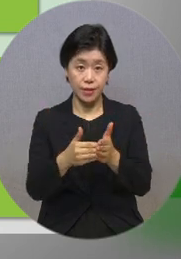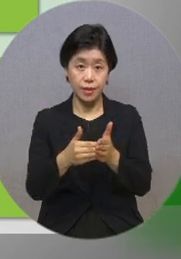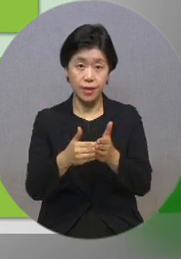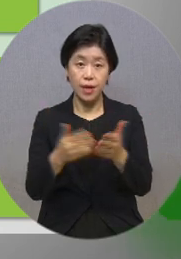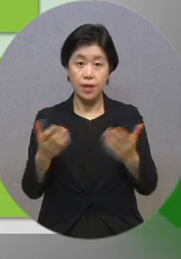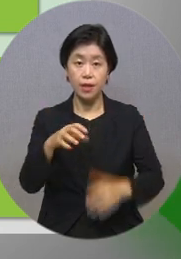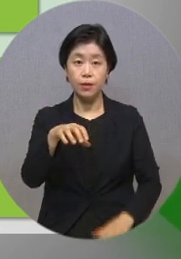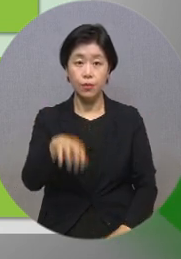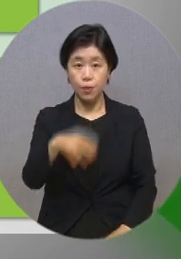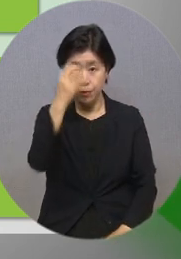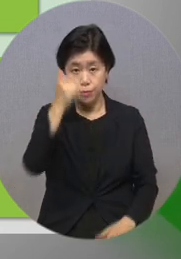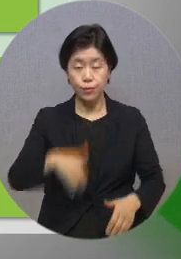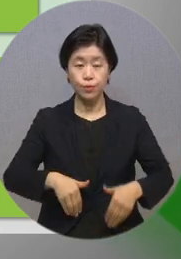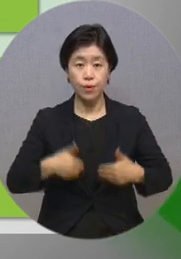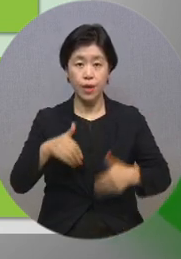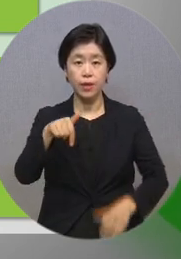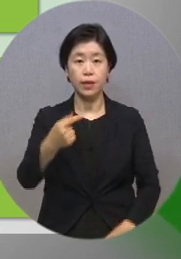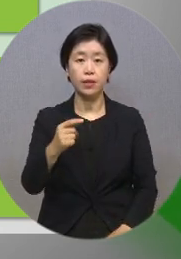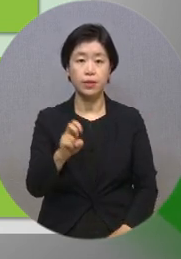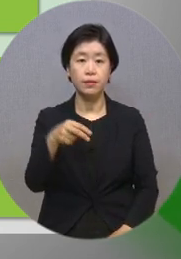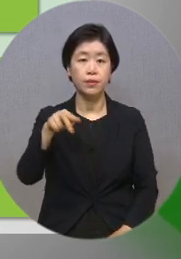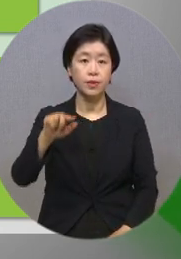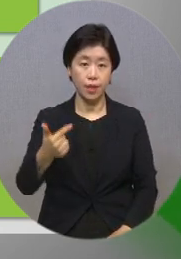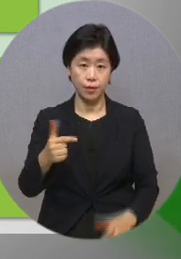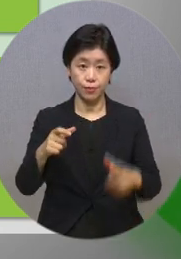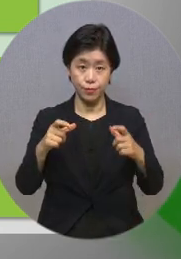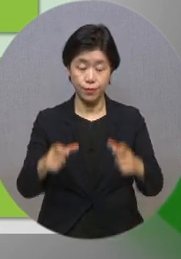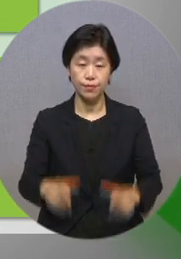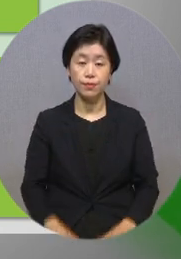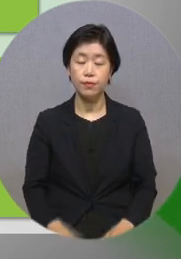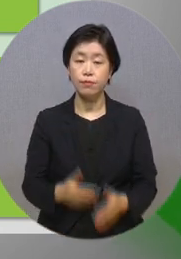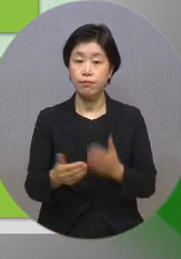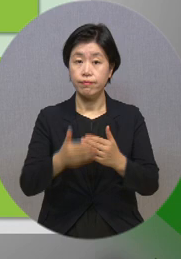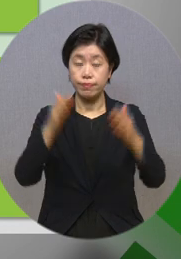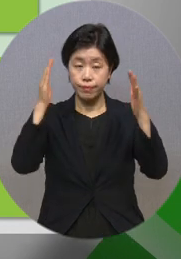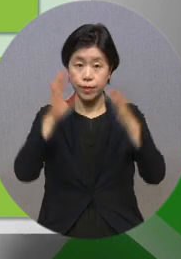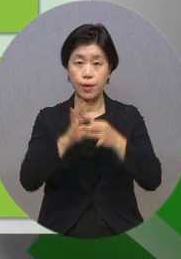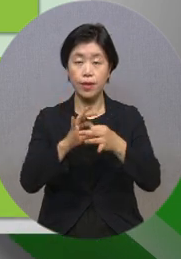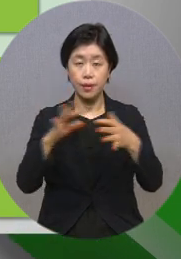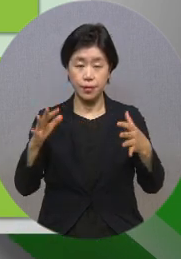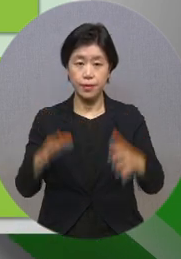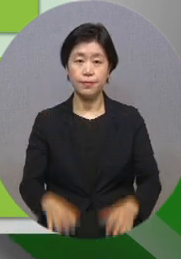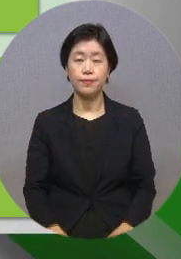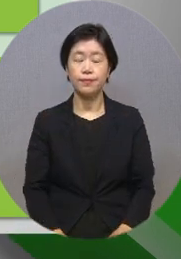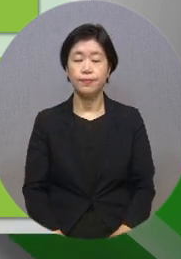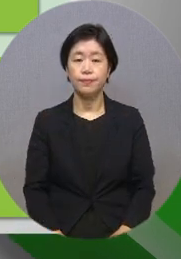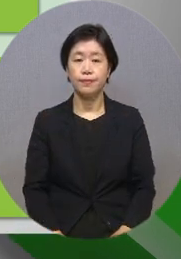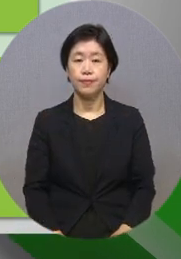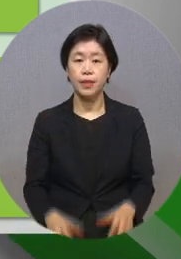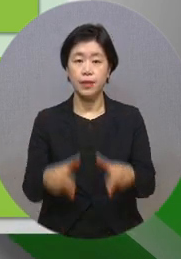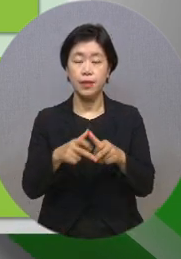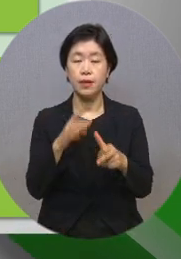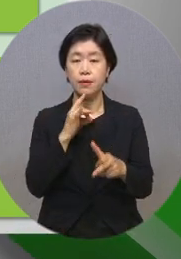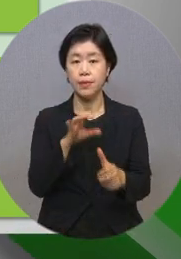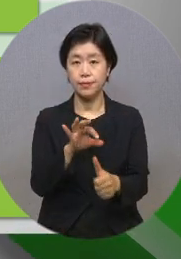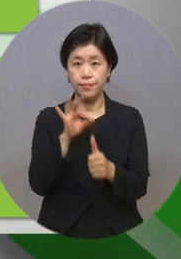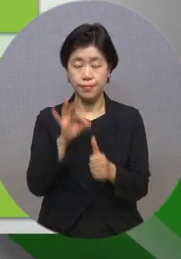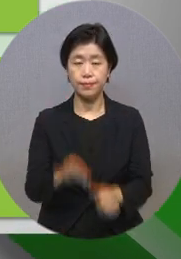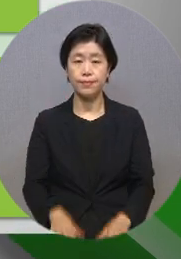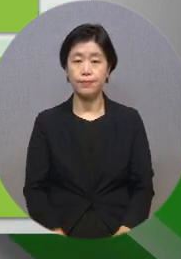충청남도 금산군입니다. 경력과 학력은 무관하며 상용직을 채용합니다. 장애인만